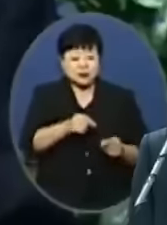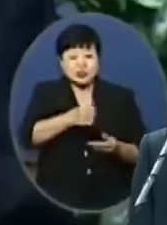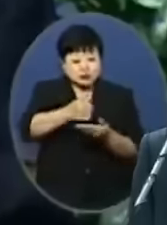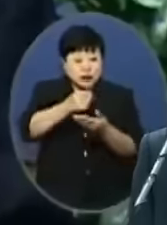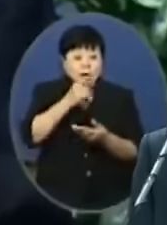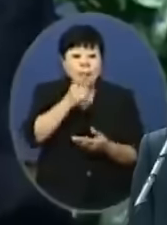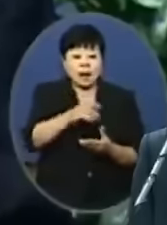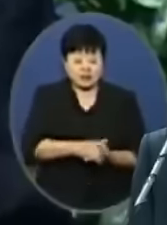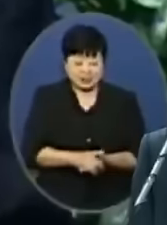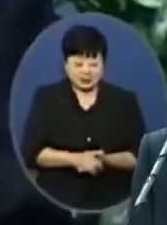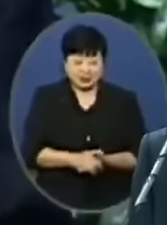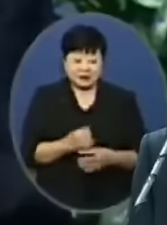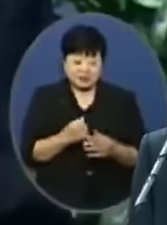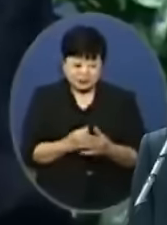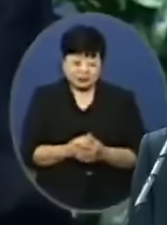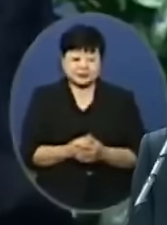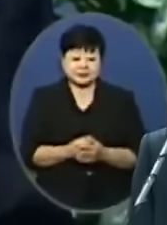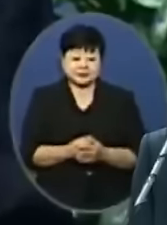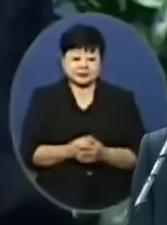아닌가. 그래서